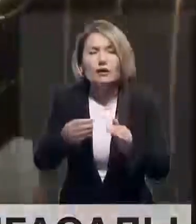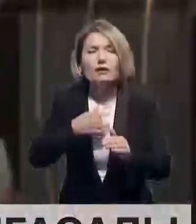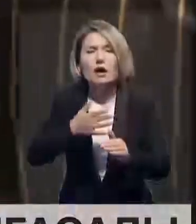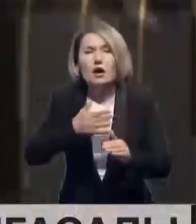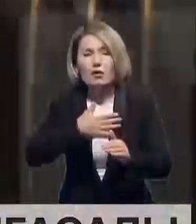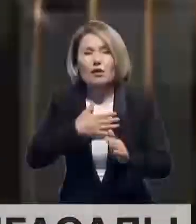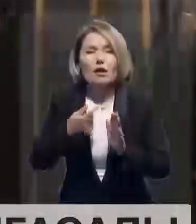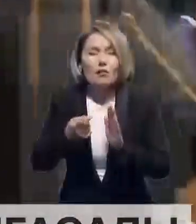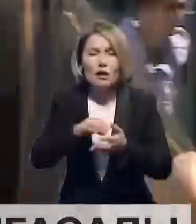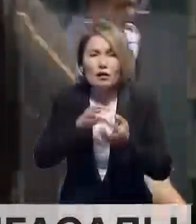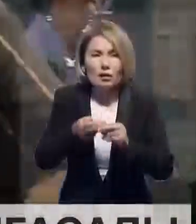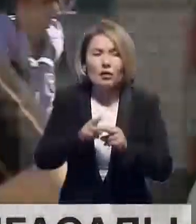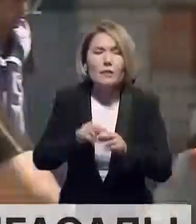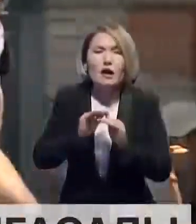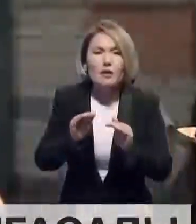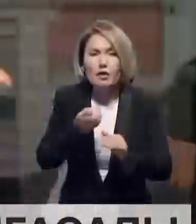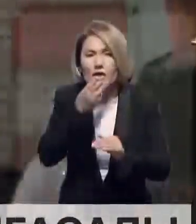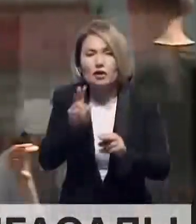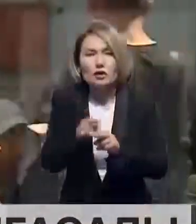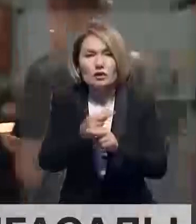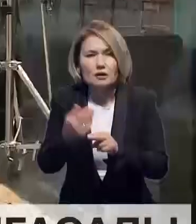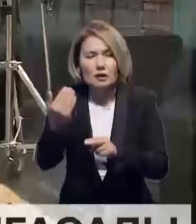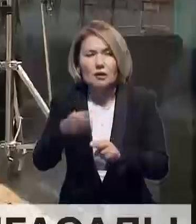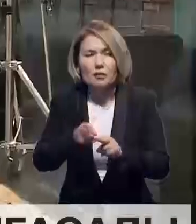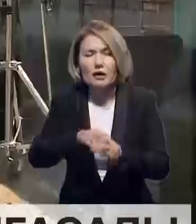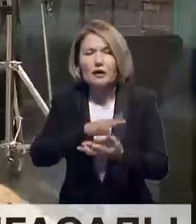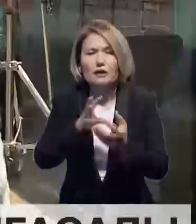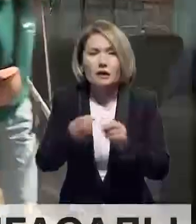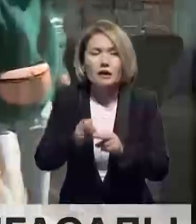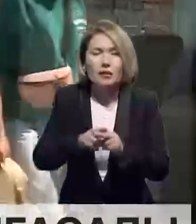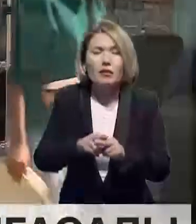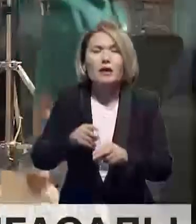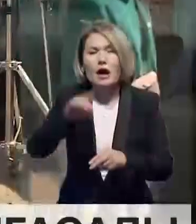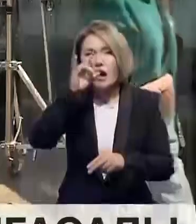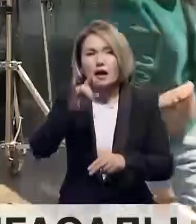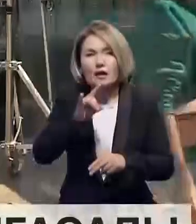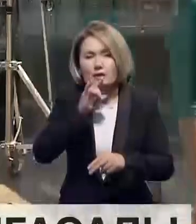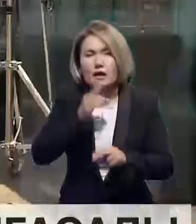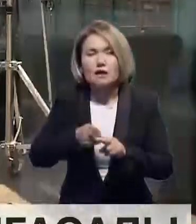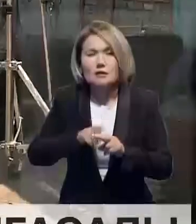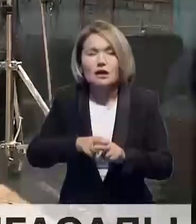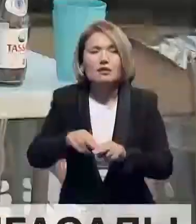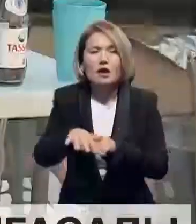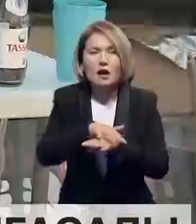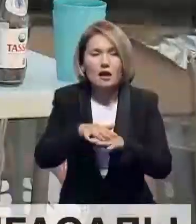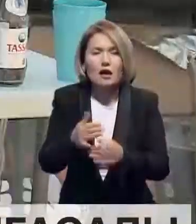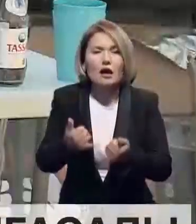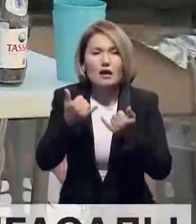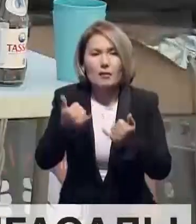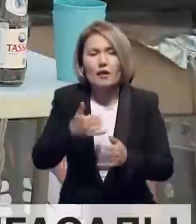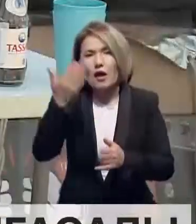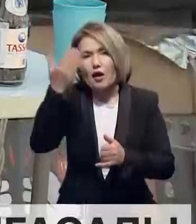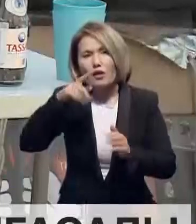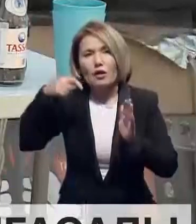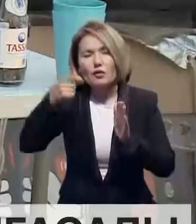Ауыр кезеңдерде мойымай балаларды жақсы тәрбиелеп өсіреді. Сериалдың алғашқы маусымы қазақстандықтардың жүрегіне жол тапты. Көрермен қауым